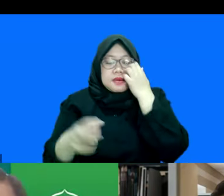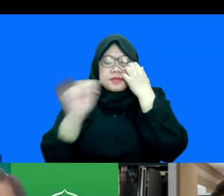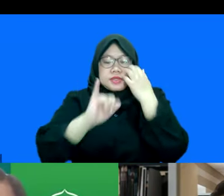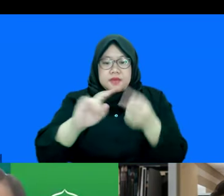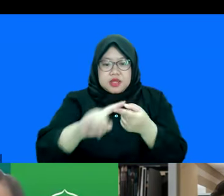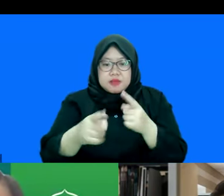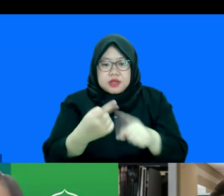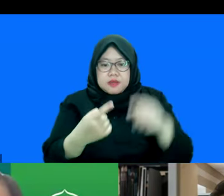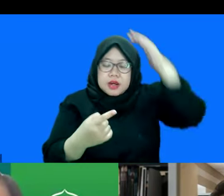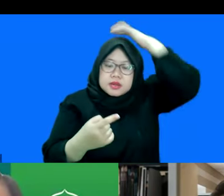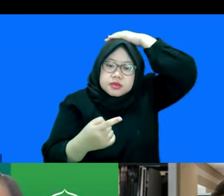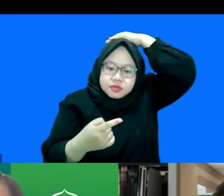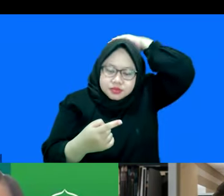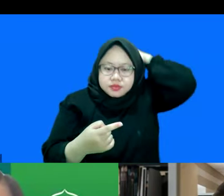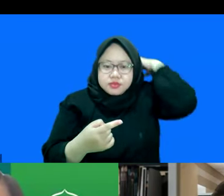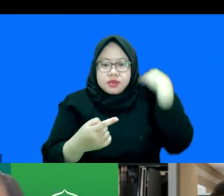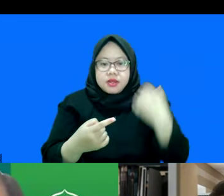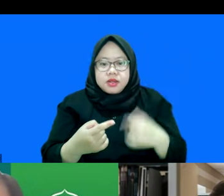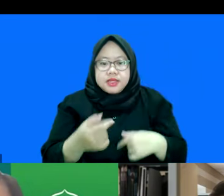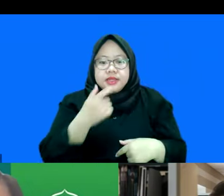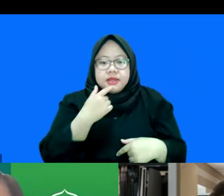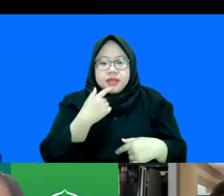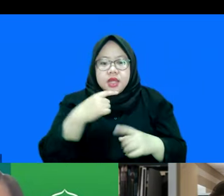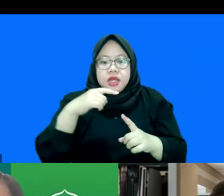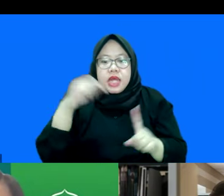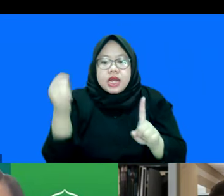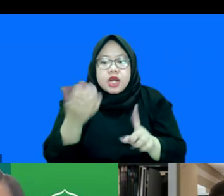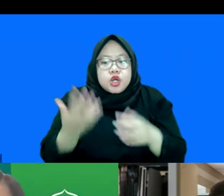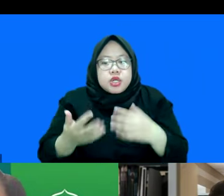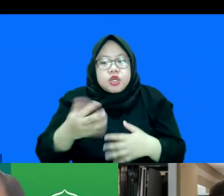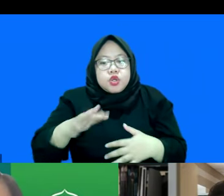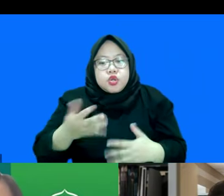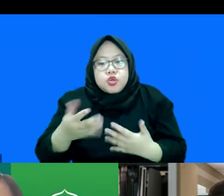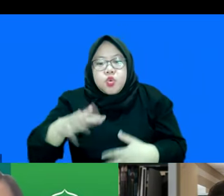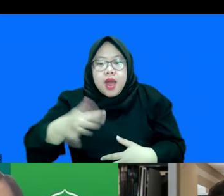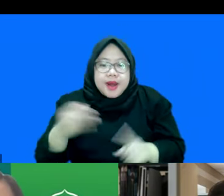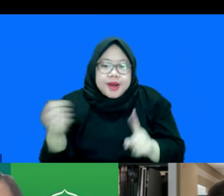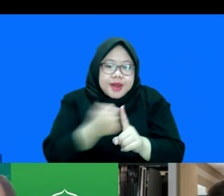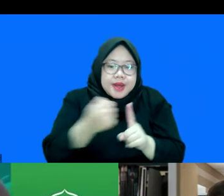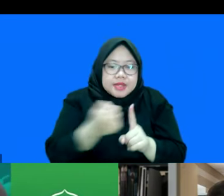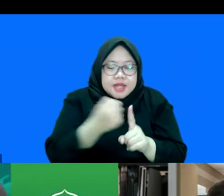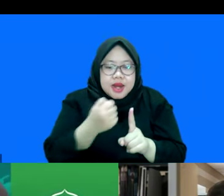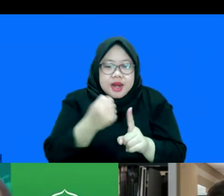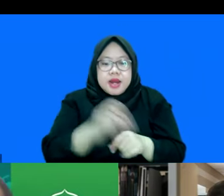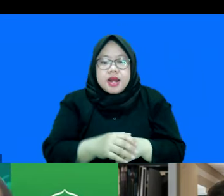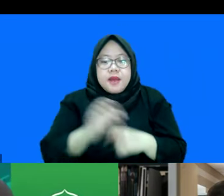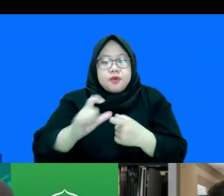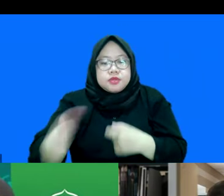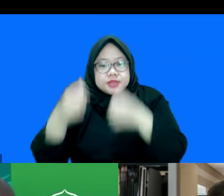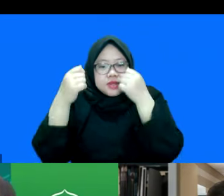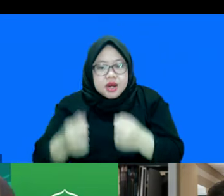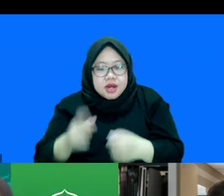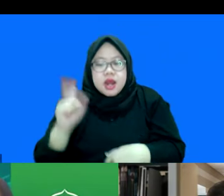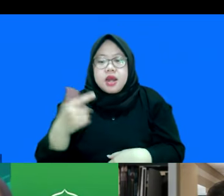ya terkait torture, dugaan kekerasan di proses peradilan pidana. Ada temuan yang sangat